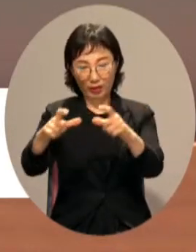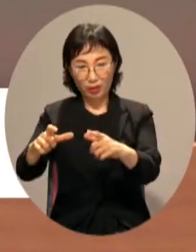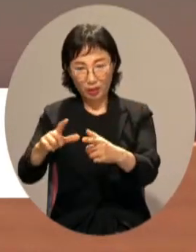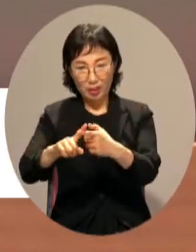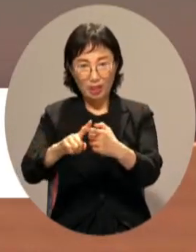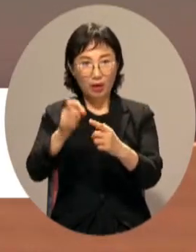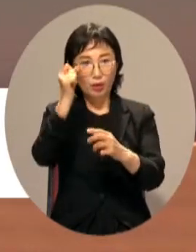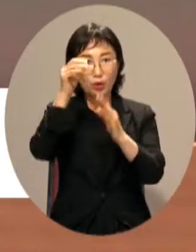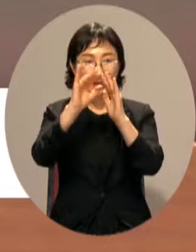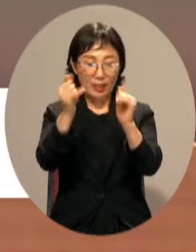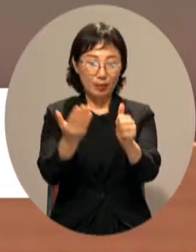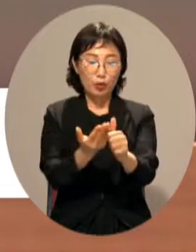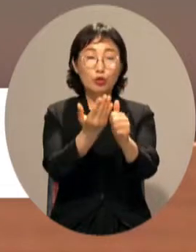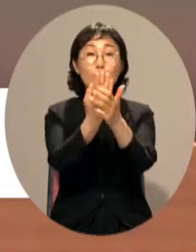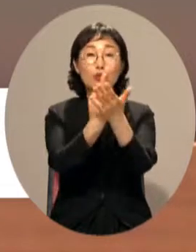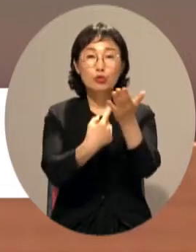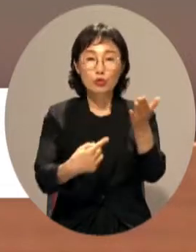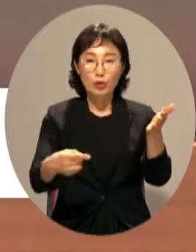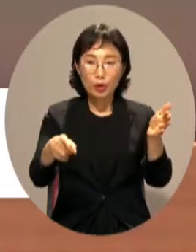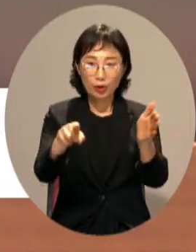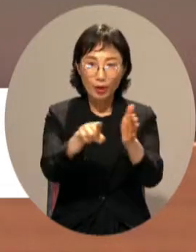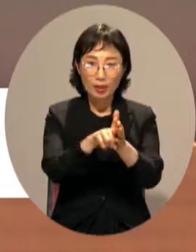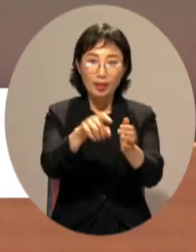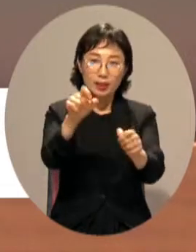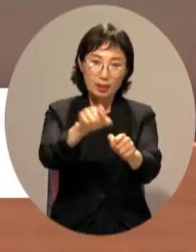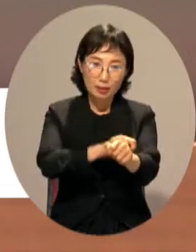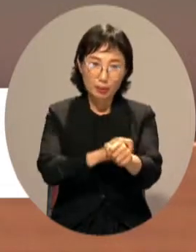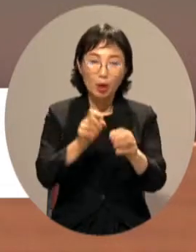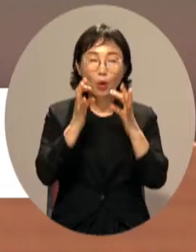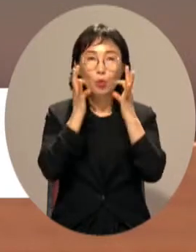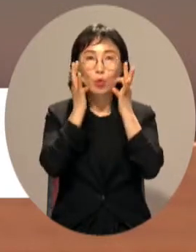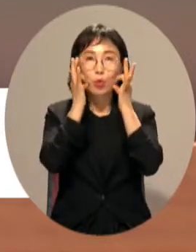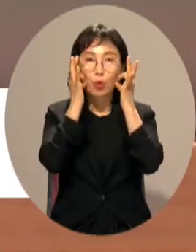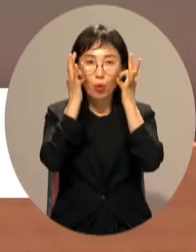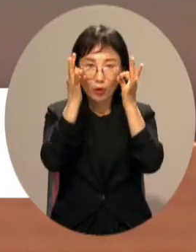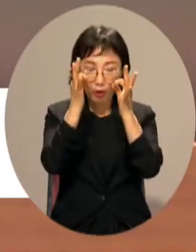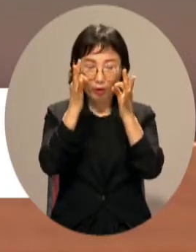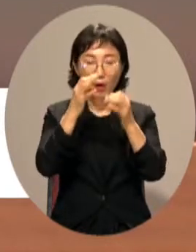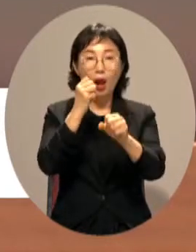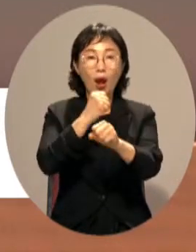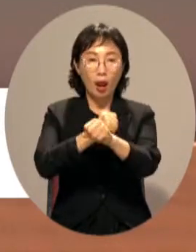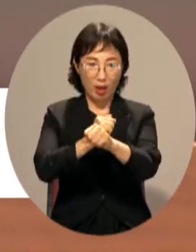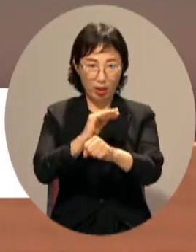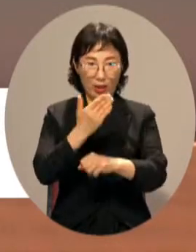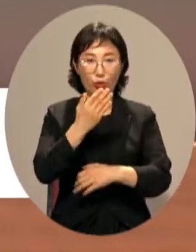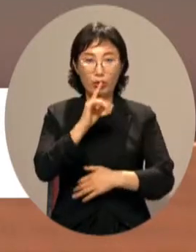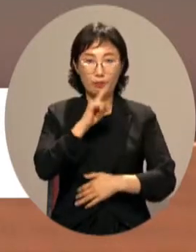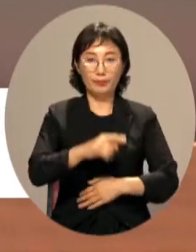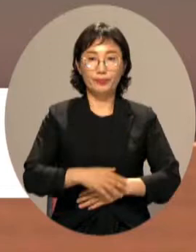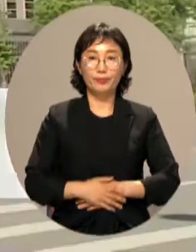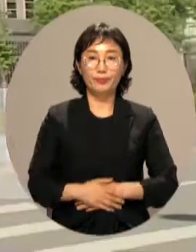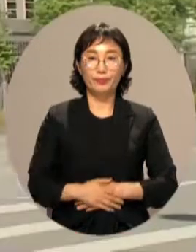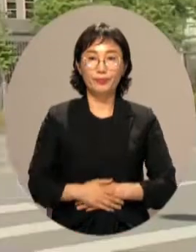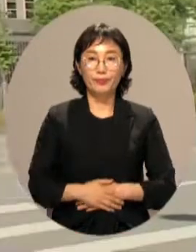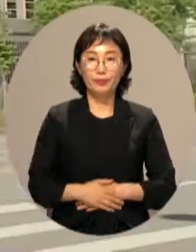인재 양성을 위해 특단의 노력을 기울여 주셔야 할 것